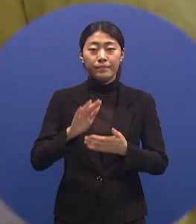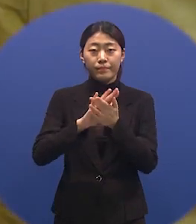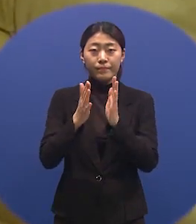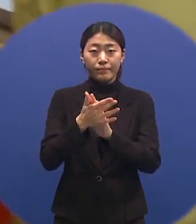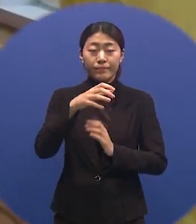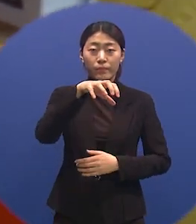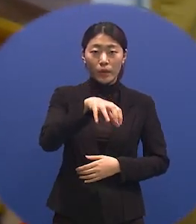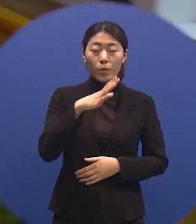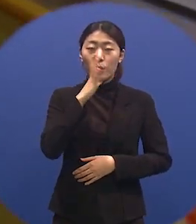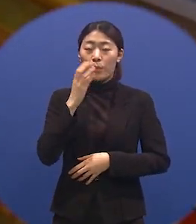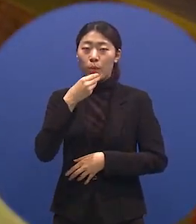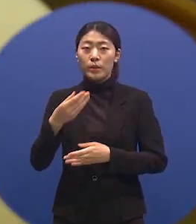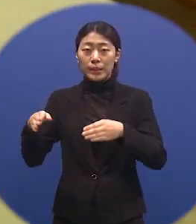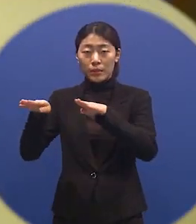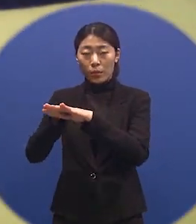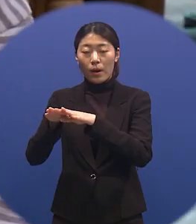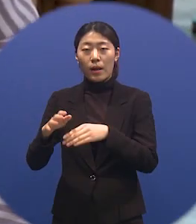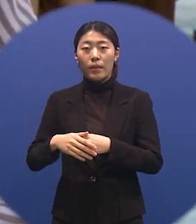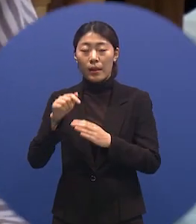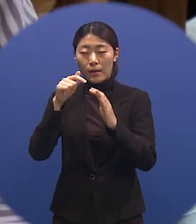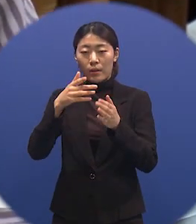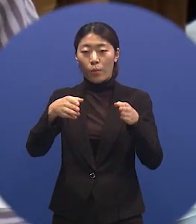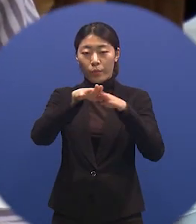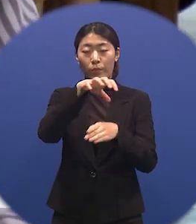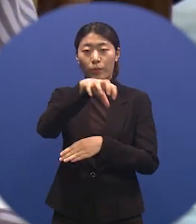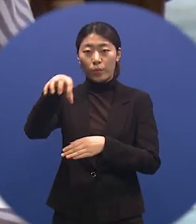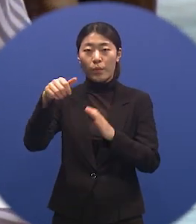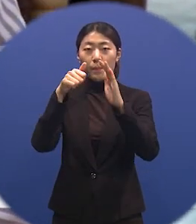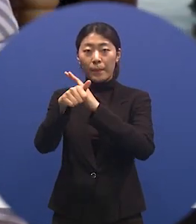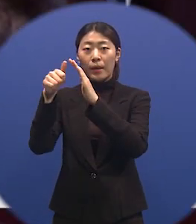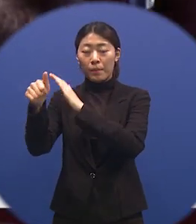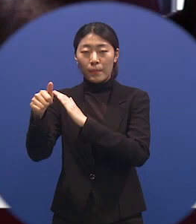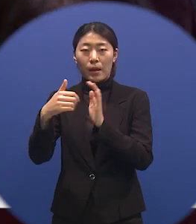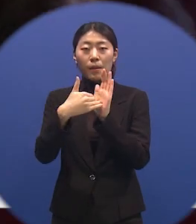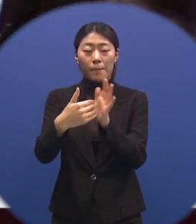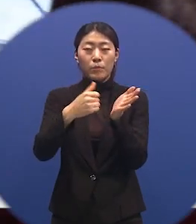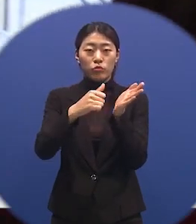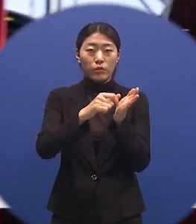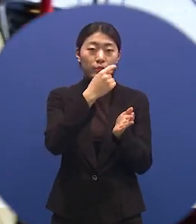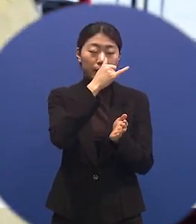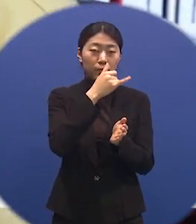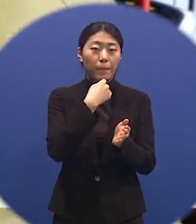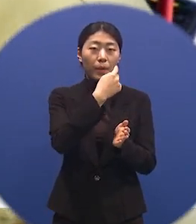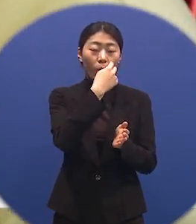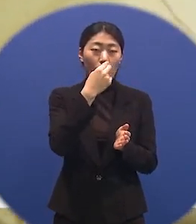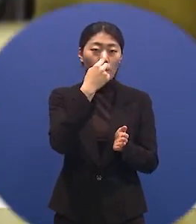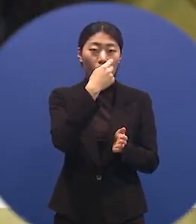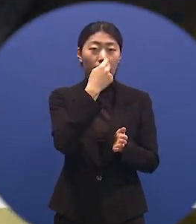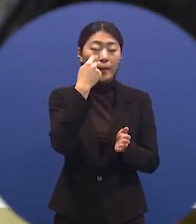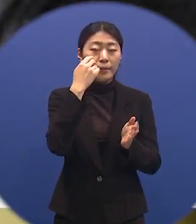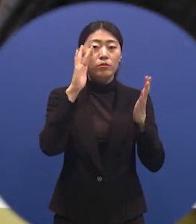같아요. 이어 어린이집과 노인복지관 등 안전 취약계층이 이용하는 시설을 방문해 예방 물품을 확인하고